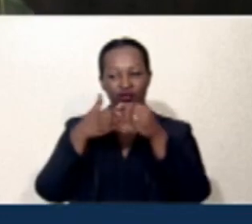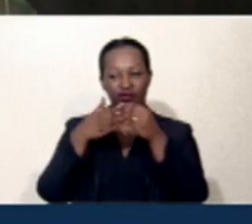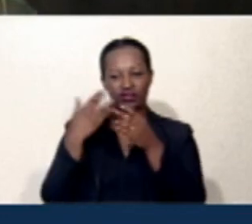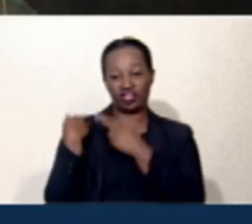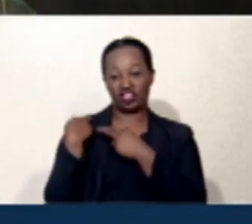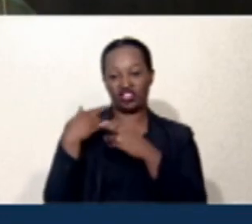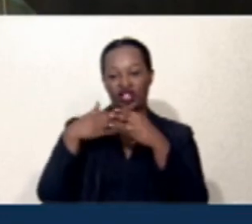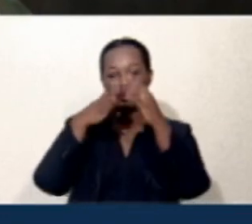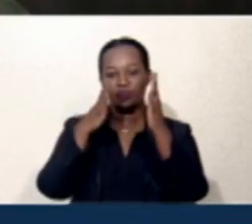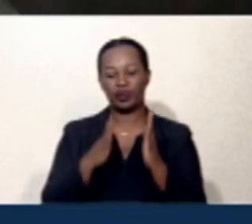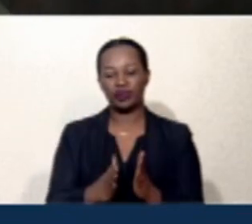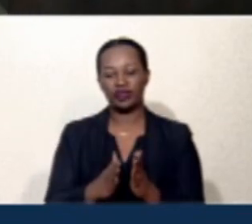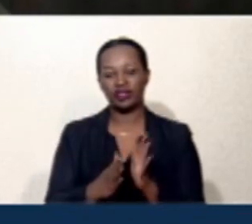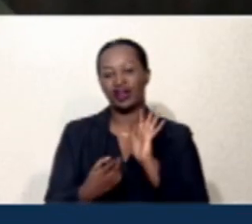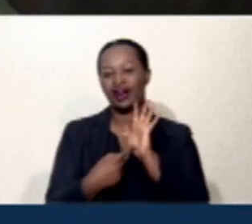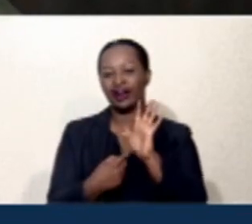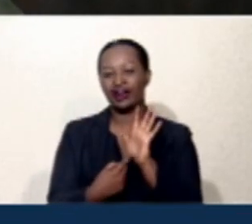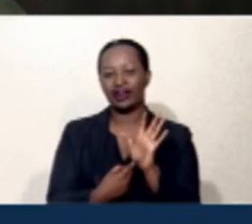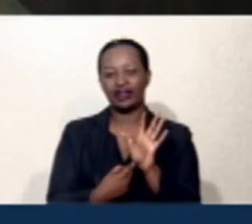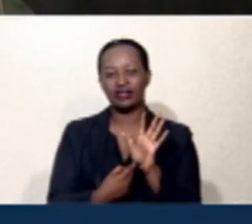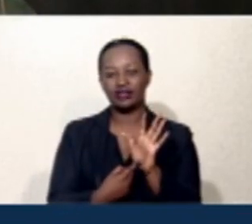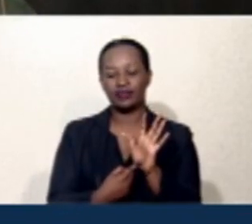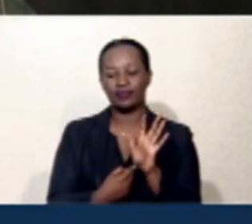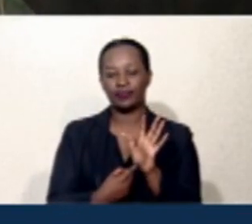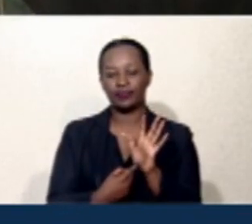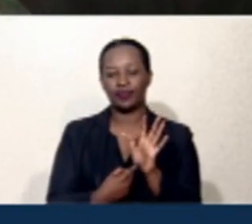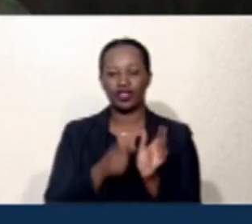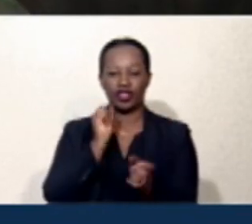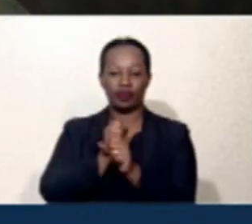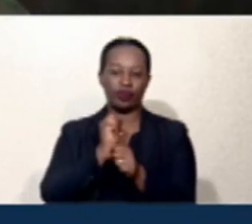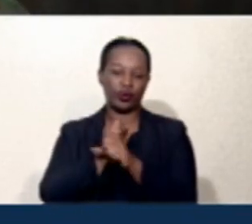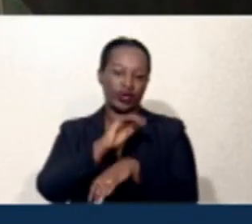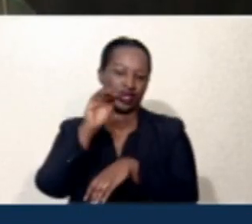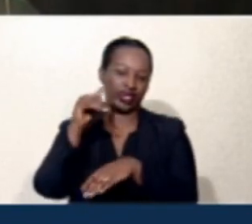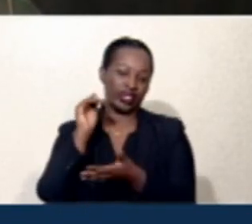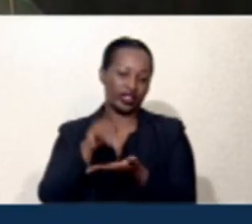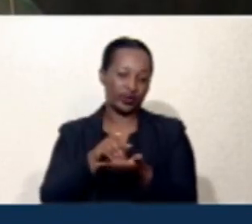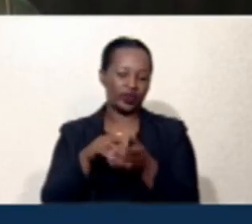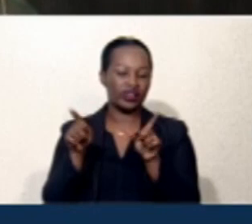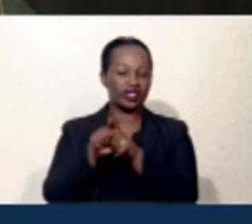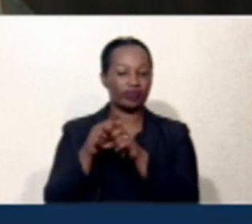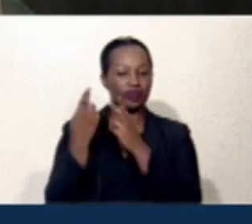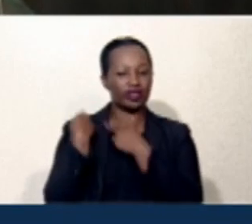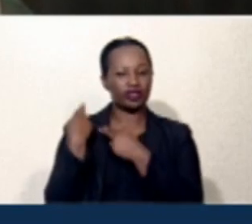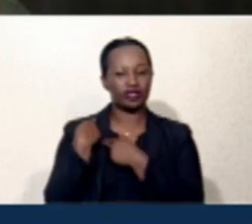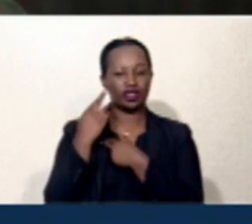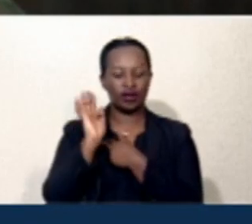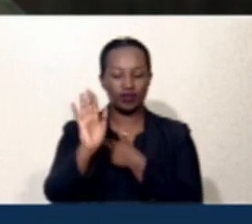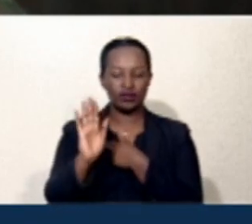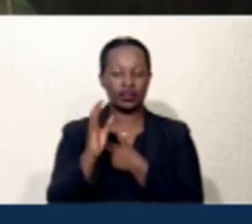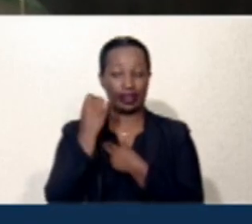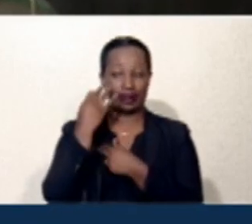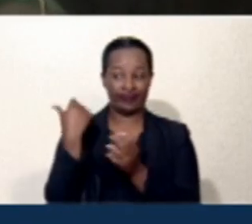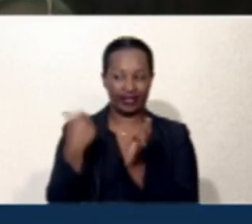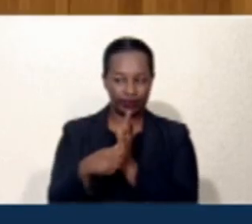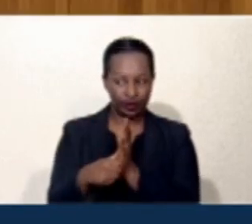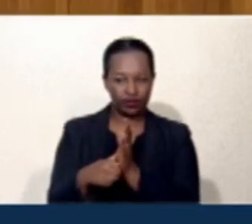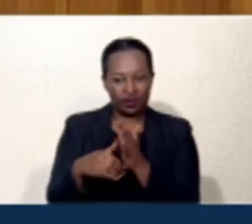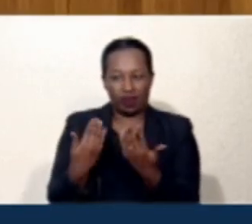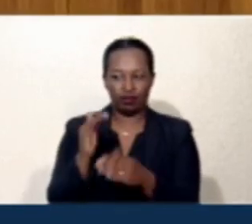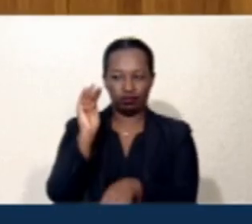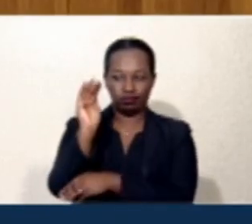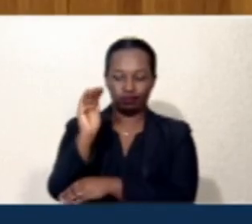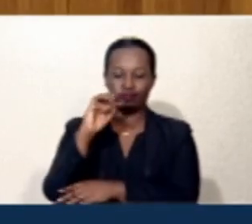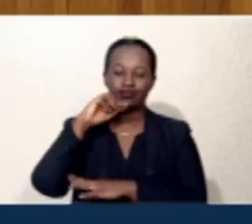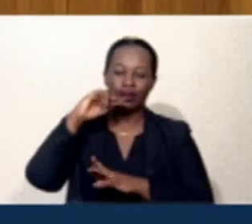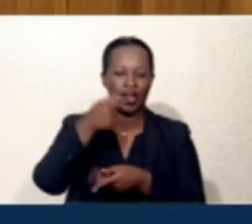y'umuyobozi kugira ngo agaragaze imikorere y'ikigo n'inshingano ze, habaye n'ikibazo agomba gusubiza akagisubiza.